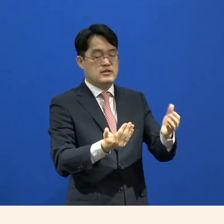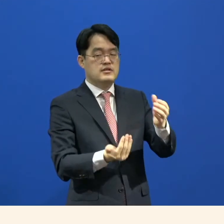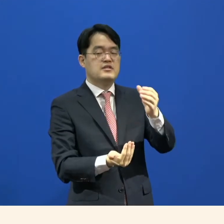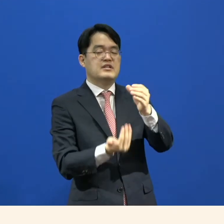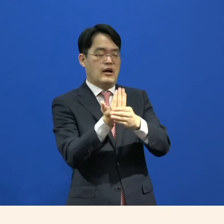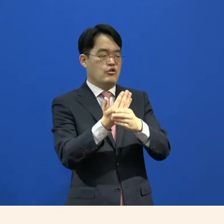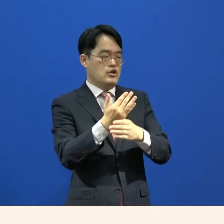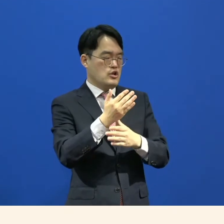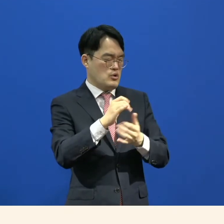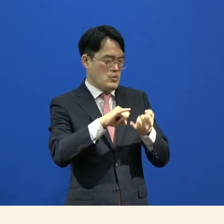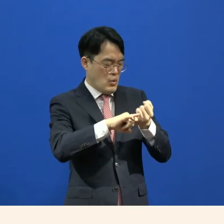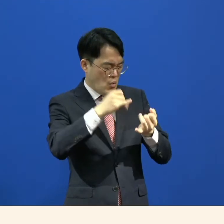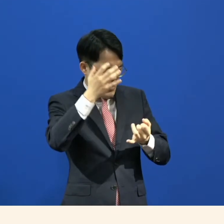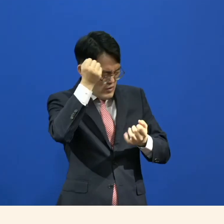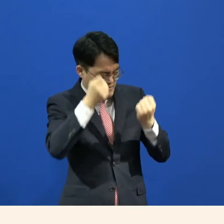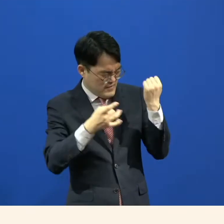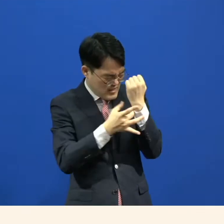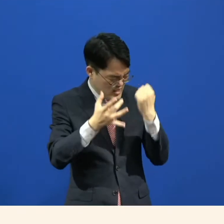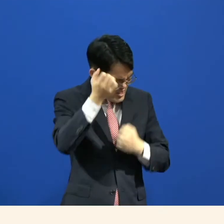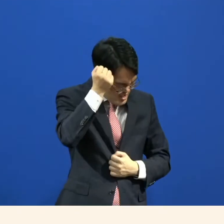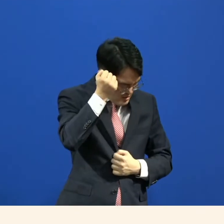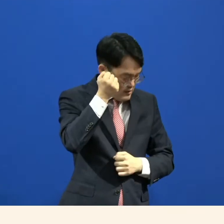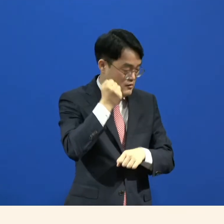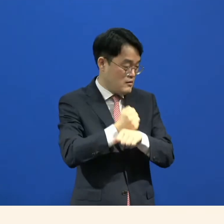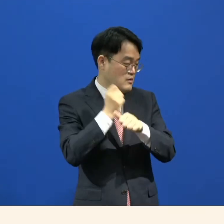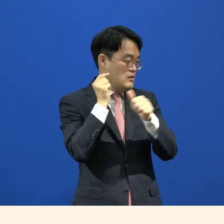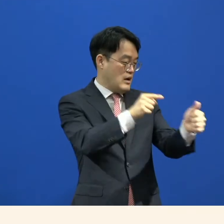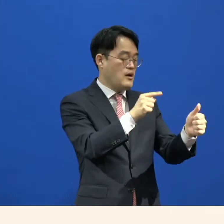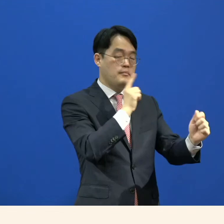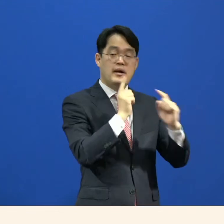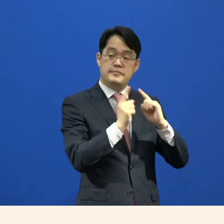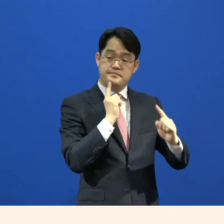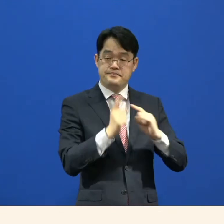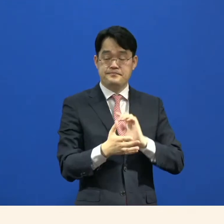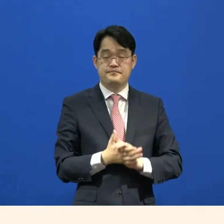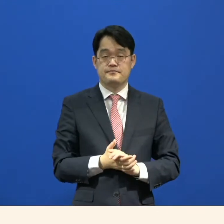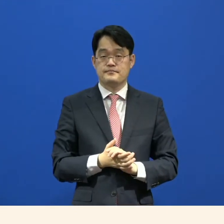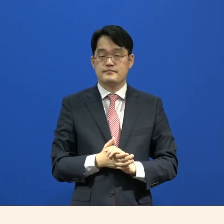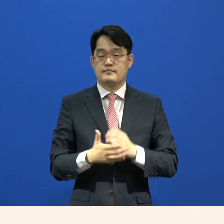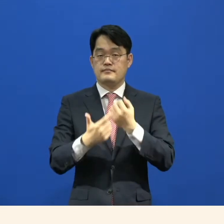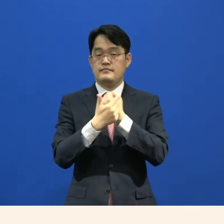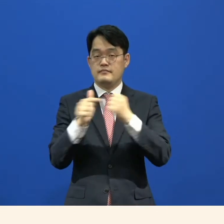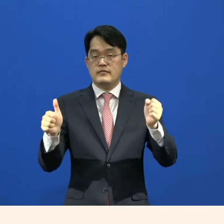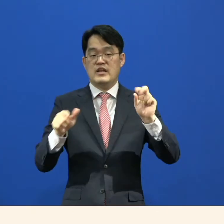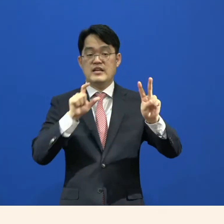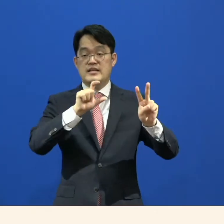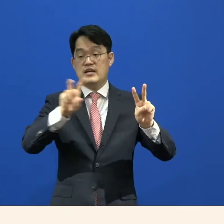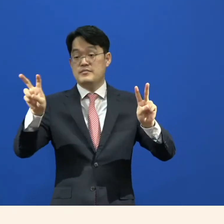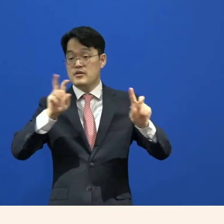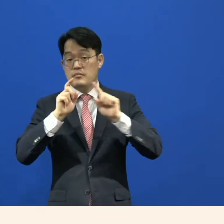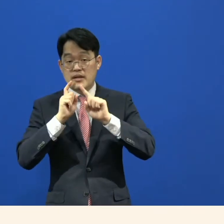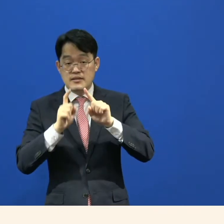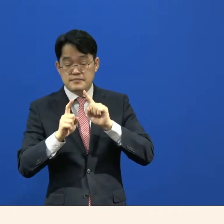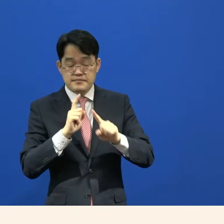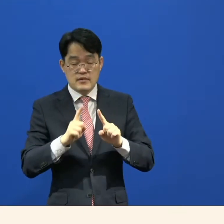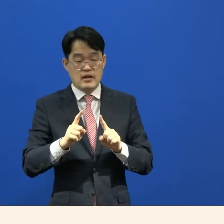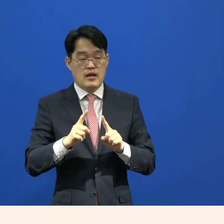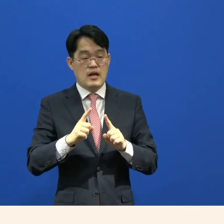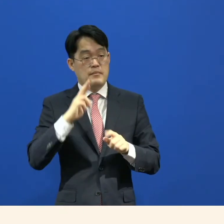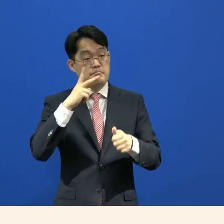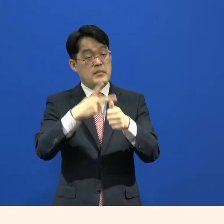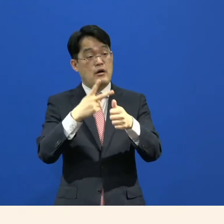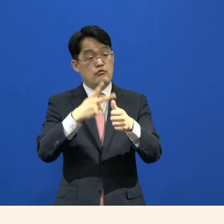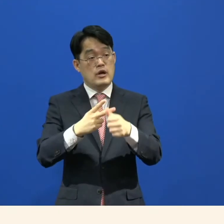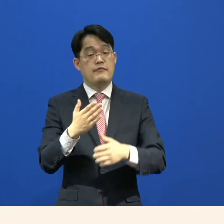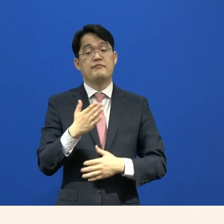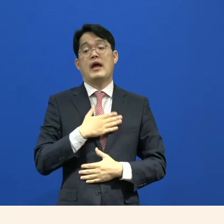그래서 바울이 우리 첫날 했던 것처럼 갈라디아서 2장 20절의 말씀, 내가 그리스도와 함께 십자가에 못